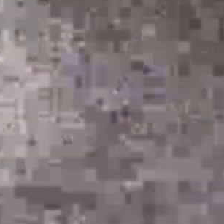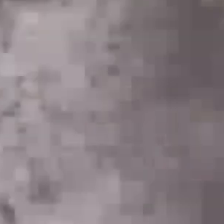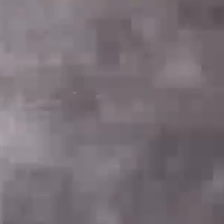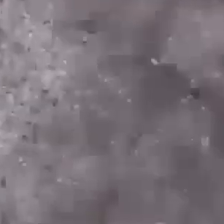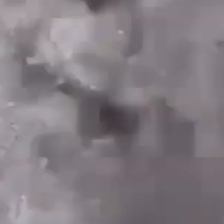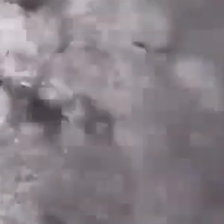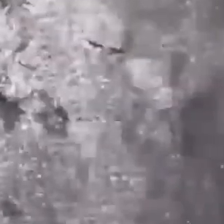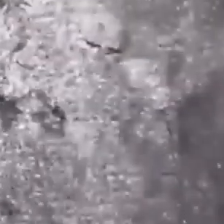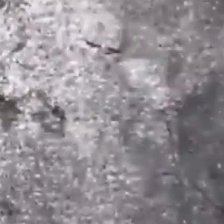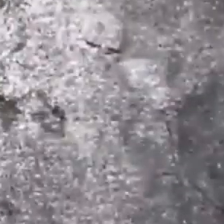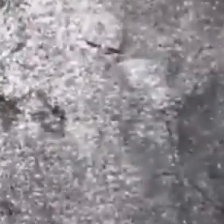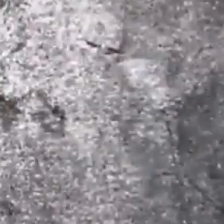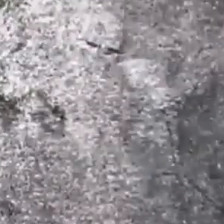hai hai